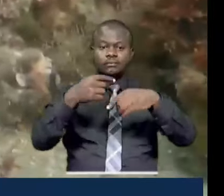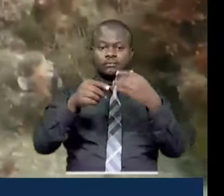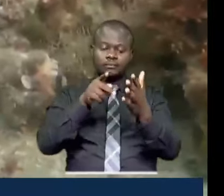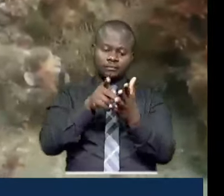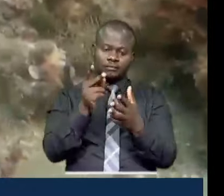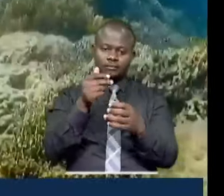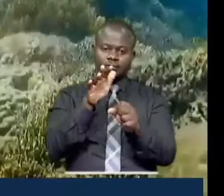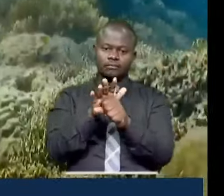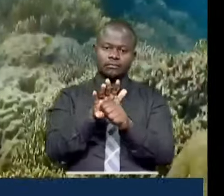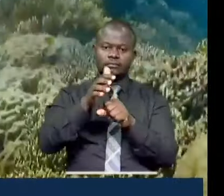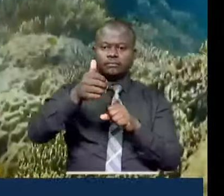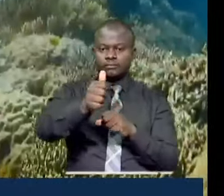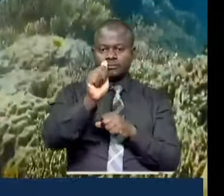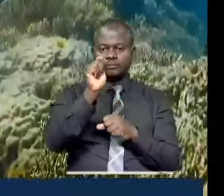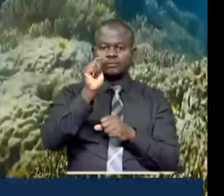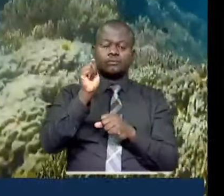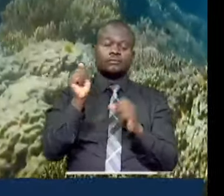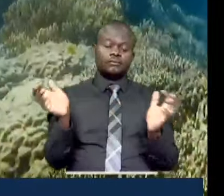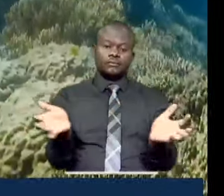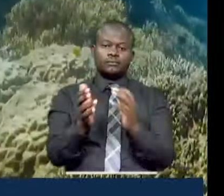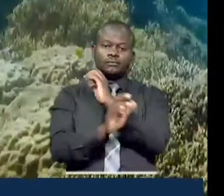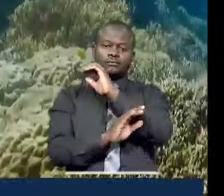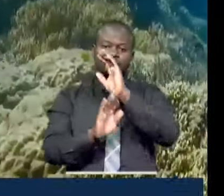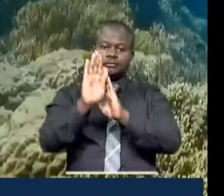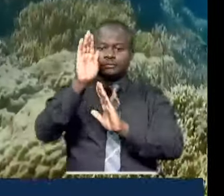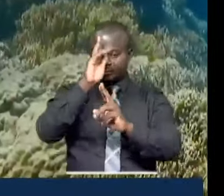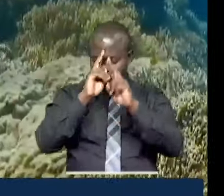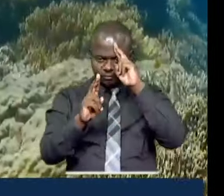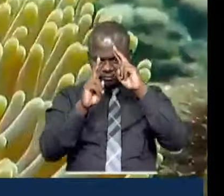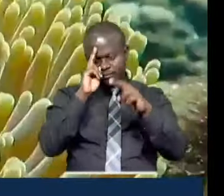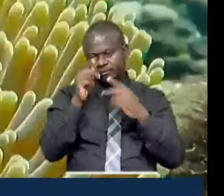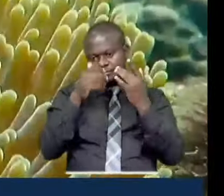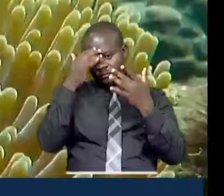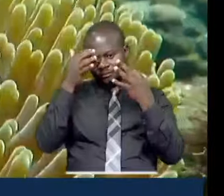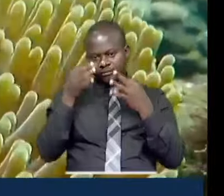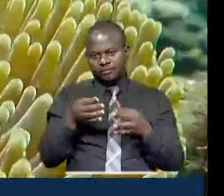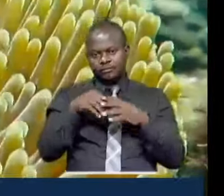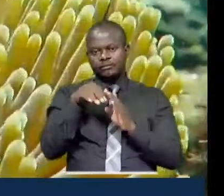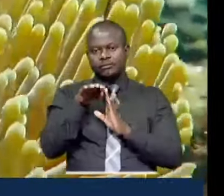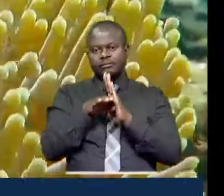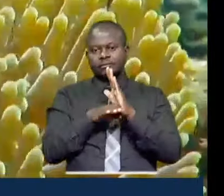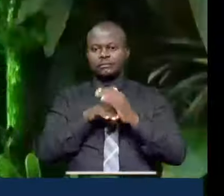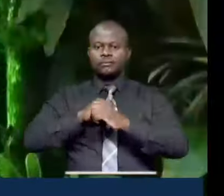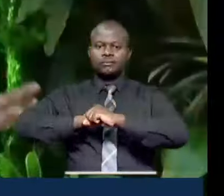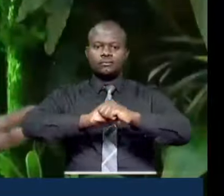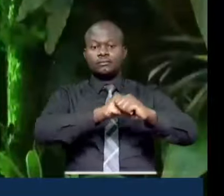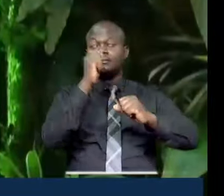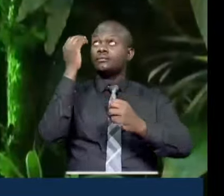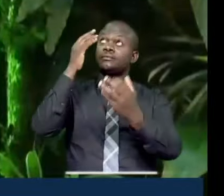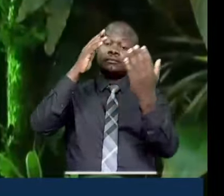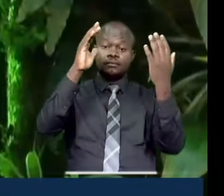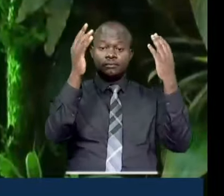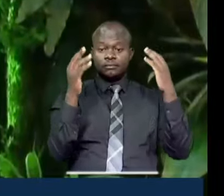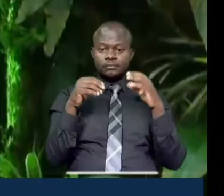ikiguzi kiremereye cyabyo yahamagara ibihugu byateye imbere kubahiriza ibyo byiyemeje muri gahunda yo kurengera ikirere mu